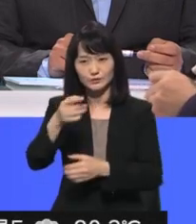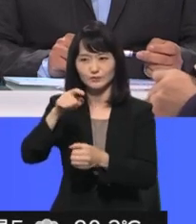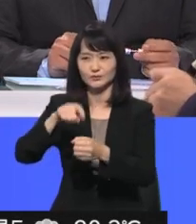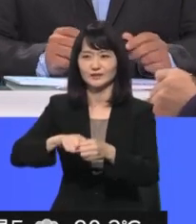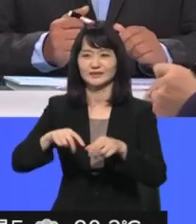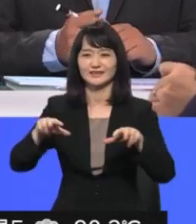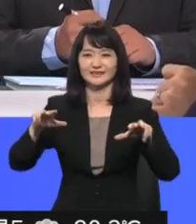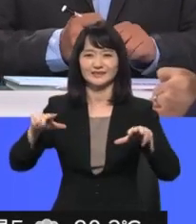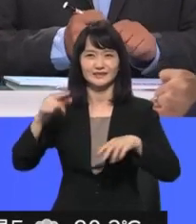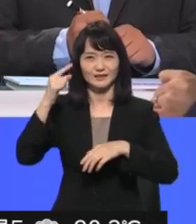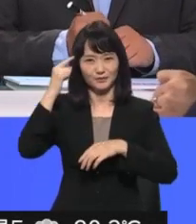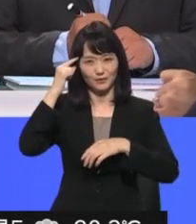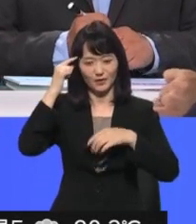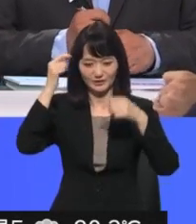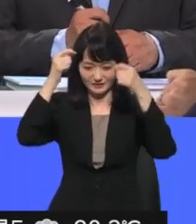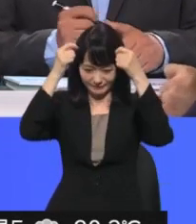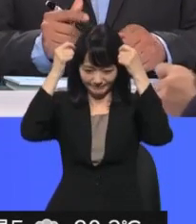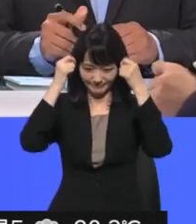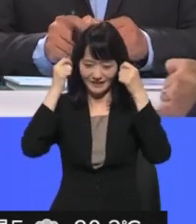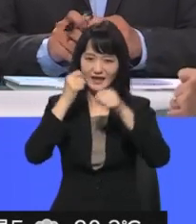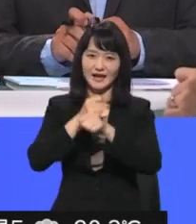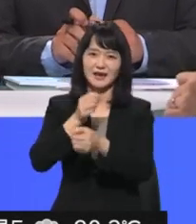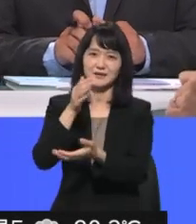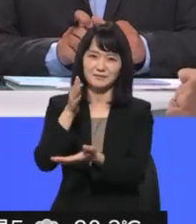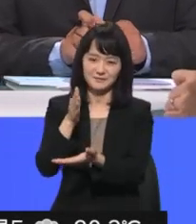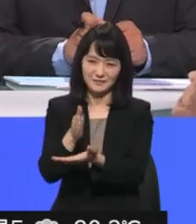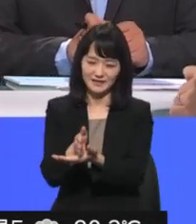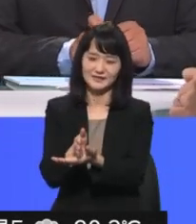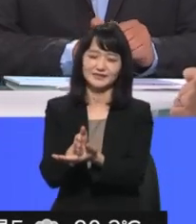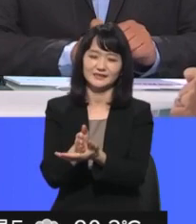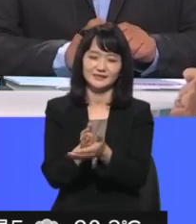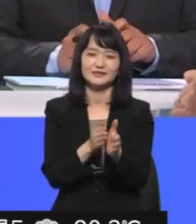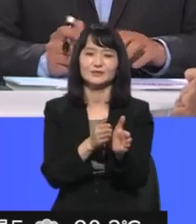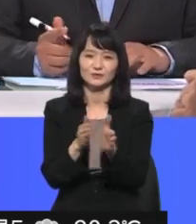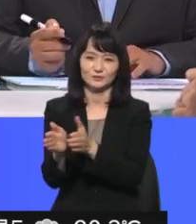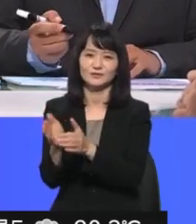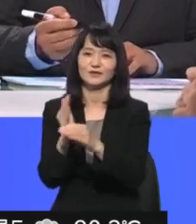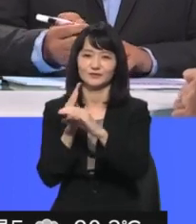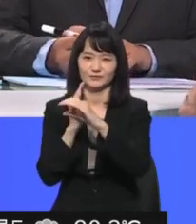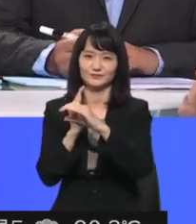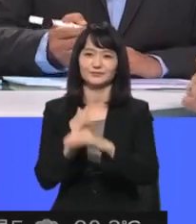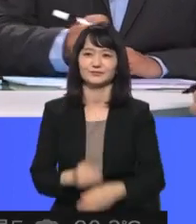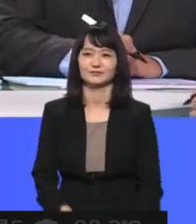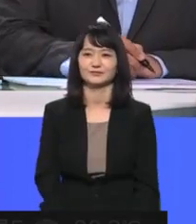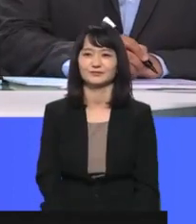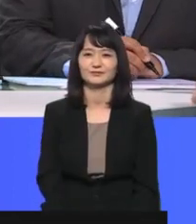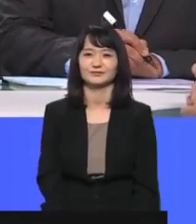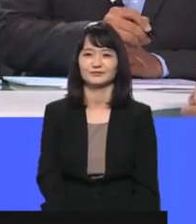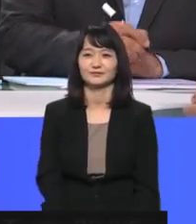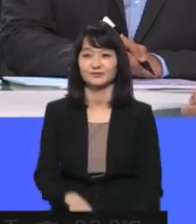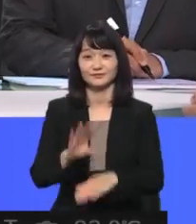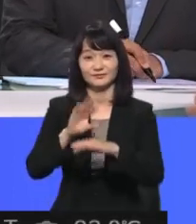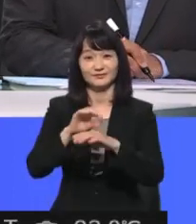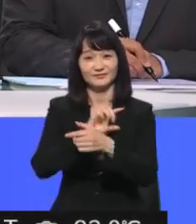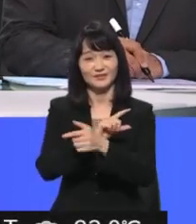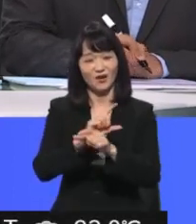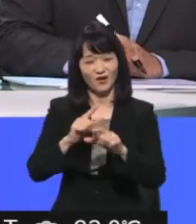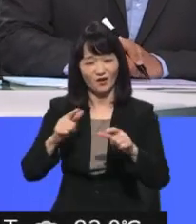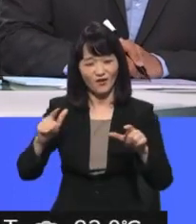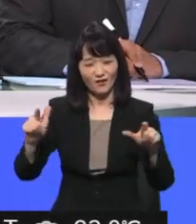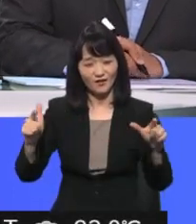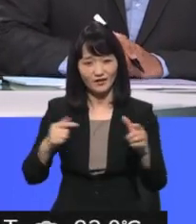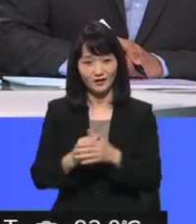완성되지 않았다 아기가 저는 배로 박스가 색깔 버리기를 준비하도록 하겠습니다 방송 다양한 c 스틸러 가 있어야